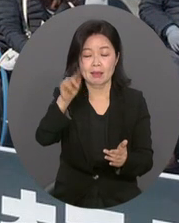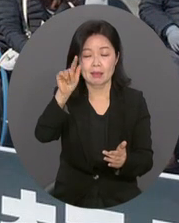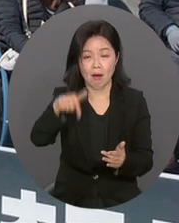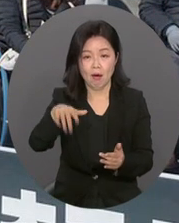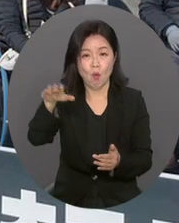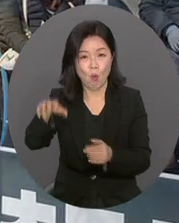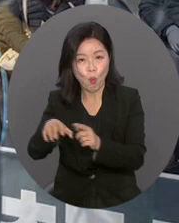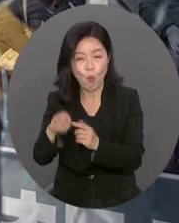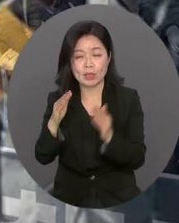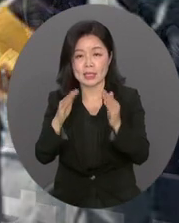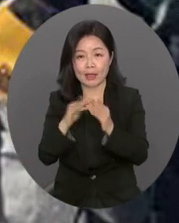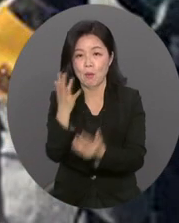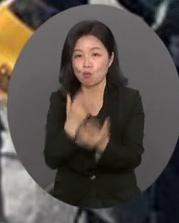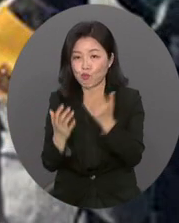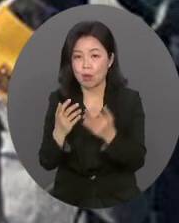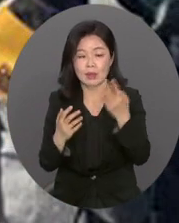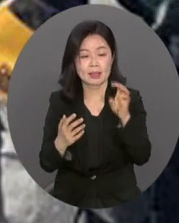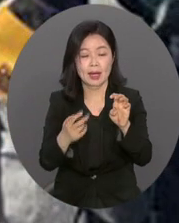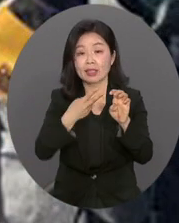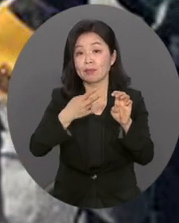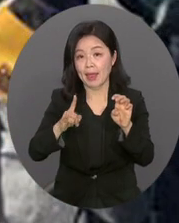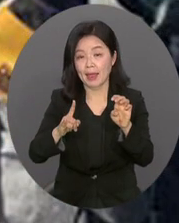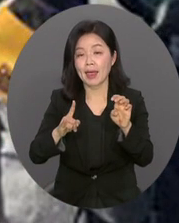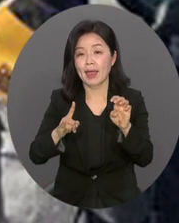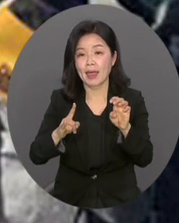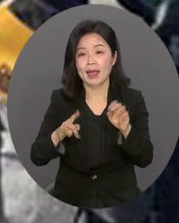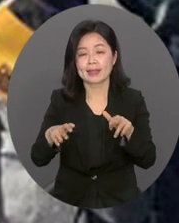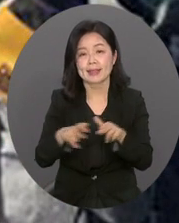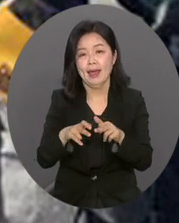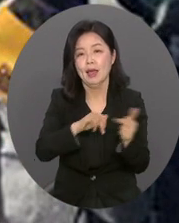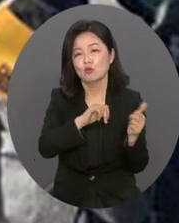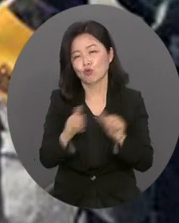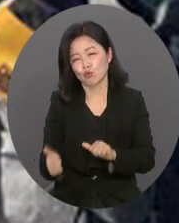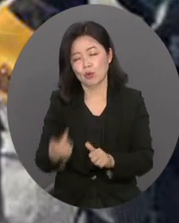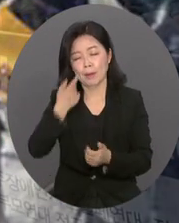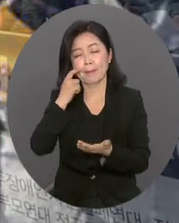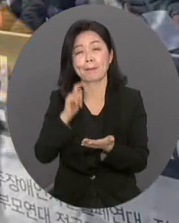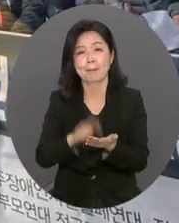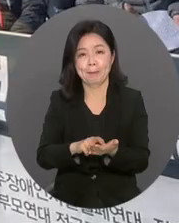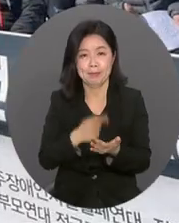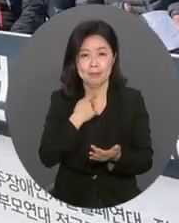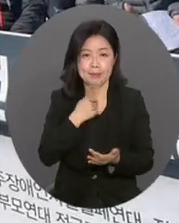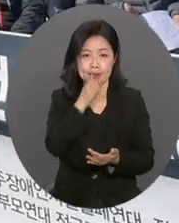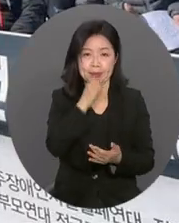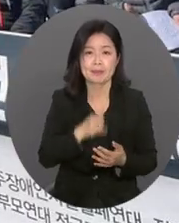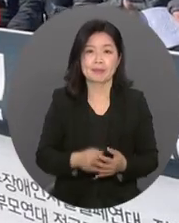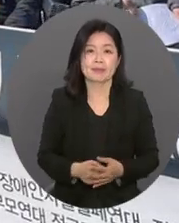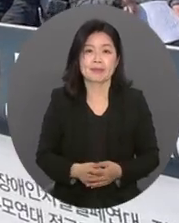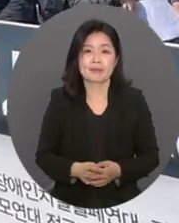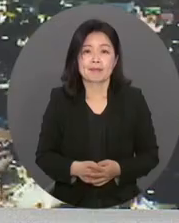나 집안에 있던 40대 지체 지적장애인 조 씨가 숨진 채 발견된 바 있습니다.